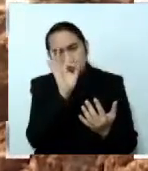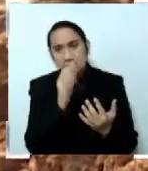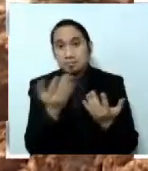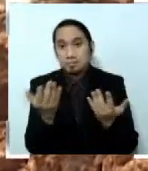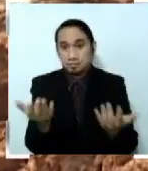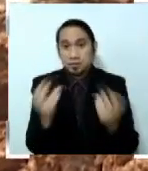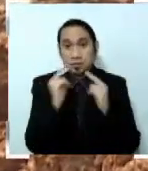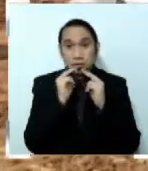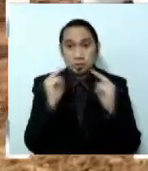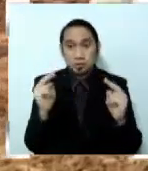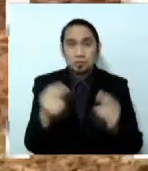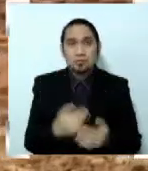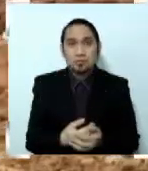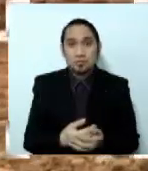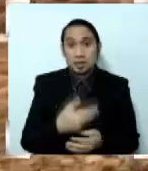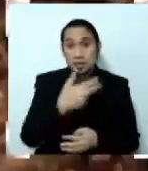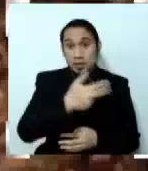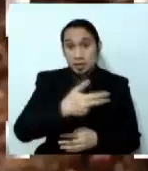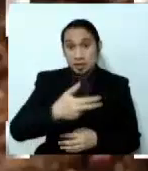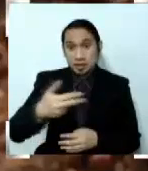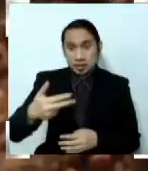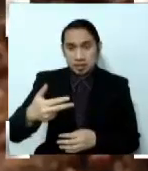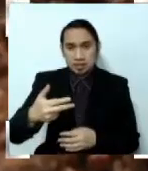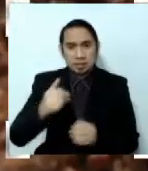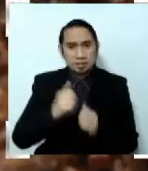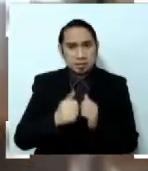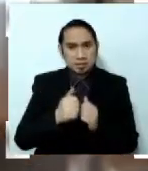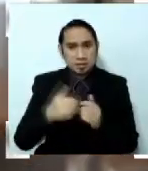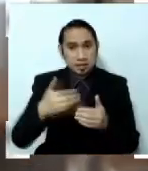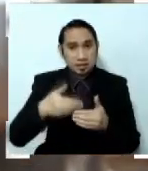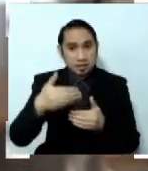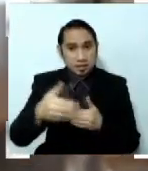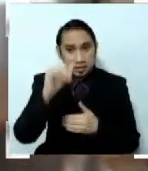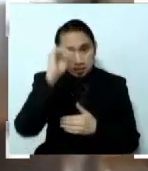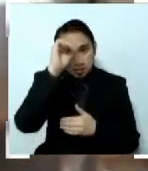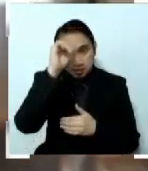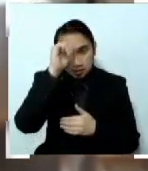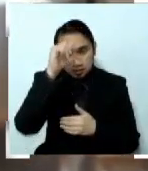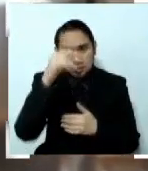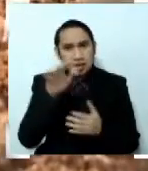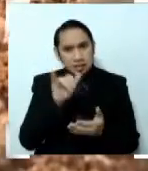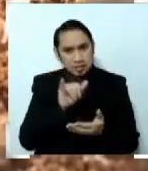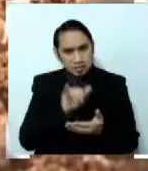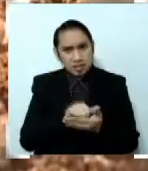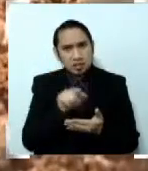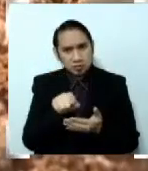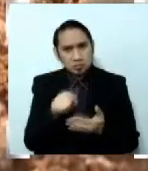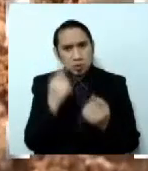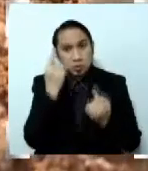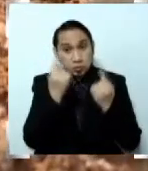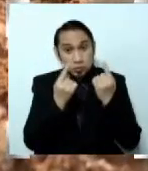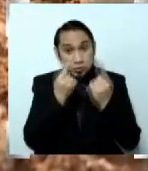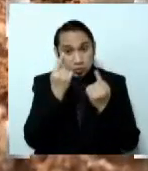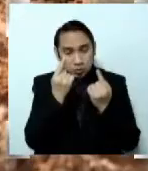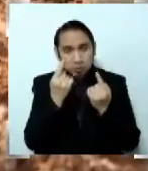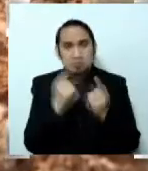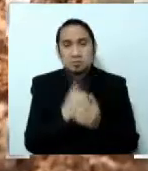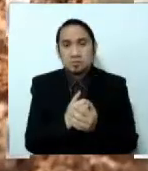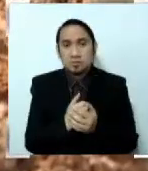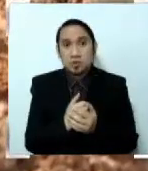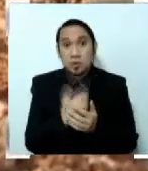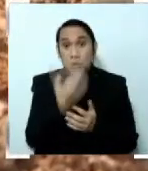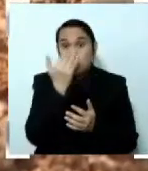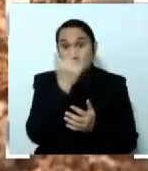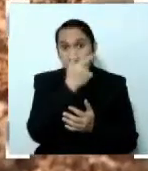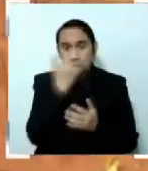Indonesia na ba ang susunod na India? Yan ang inaalala ng ilang health experts sa gitna ng kasalukuyang COVID surge doon na pinaniniwala ang dulot ng